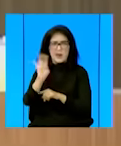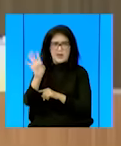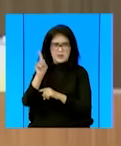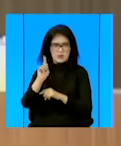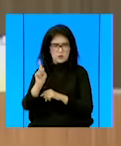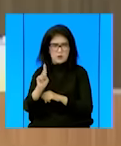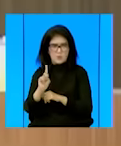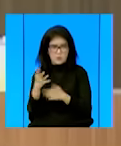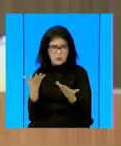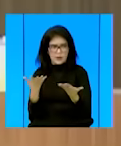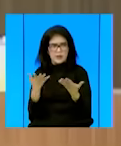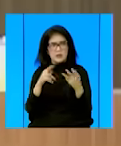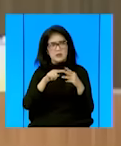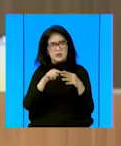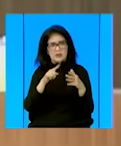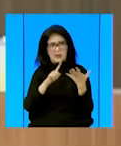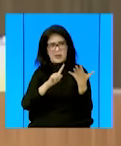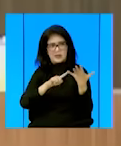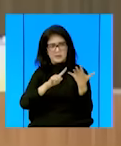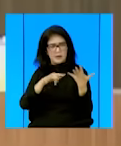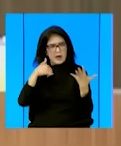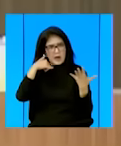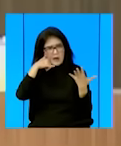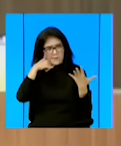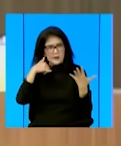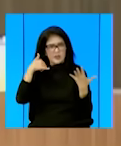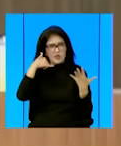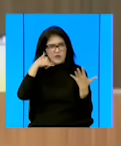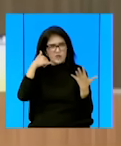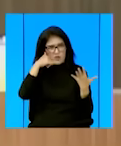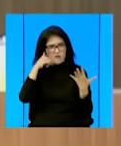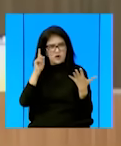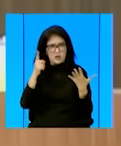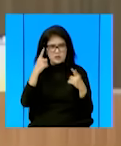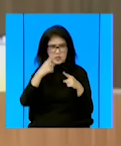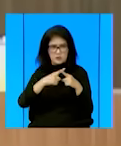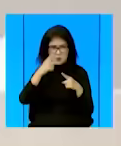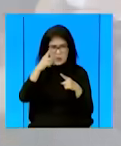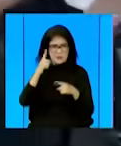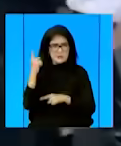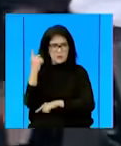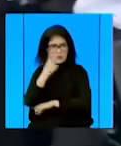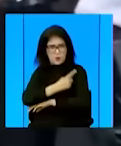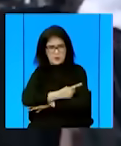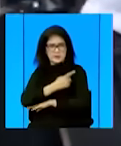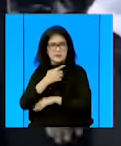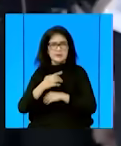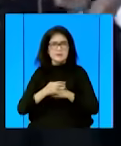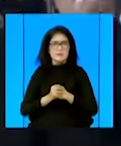pernyataan dibuat. Dan lima, menelepon atau berkabar kepada pengadu minimal satu kali dalam sehari selama seumur hidup.